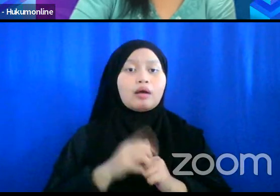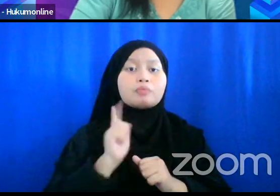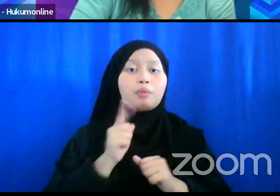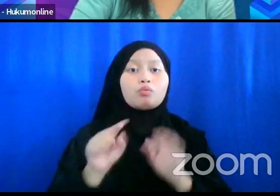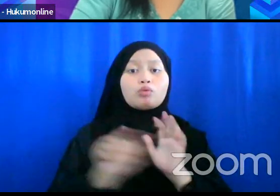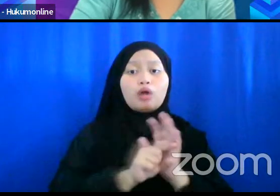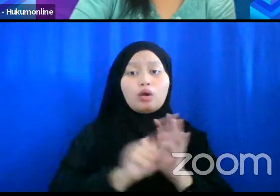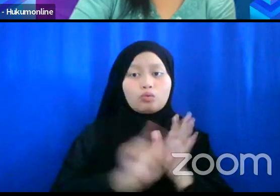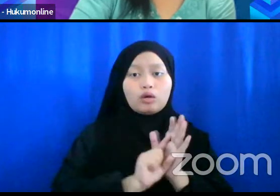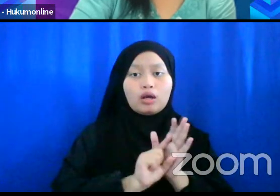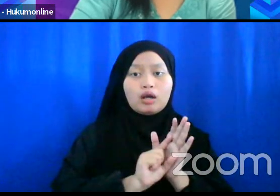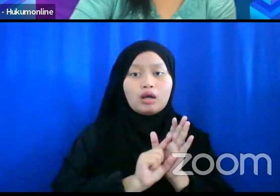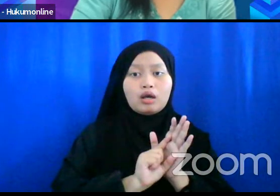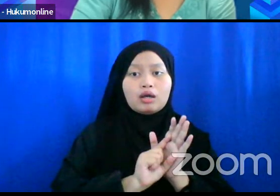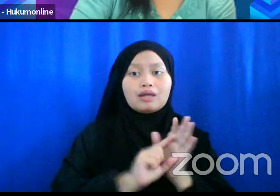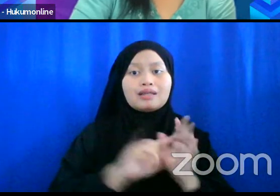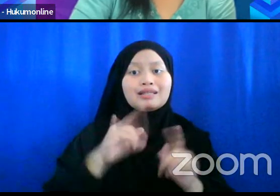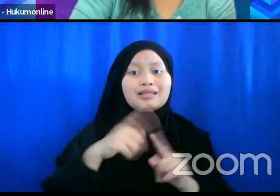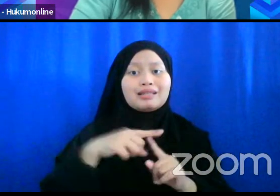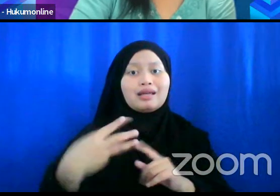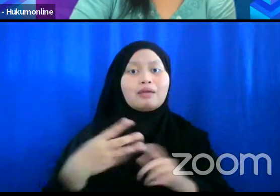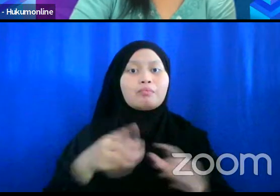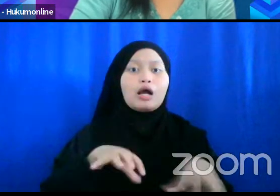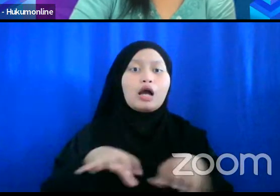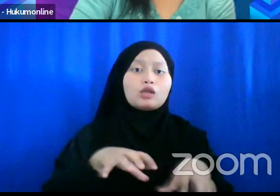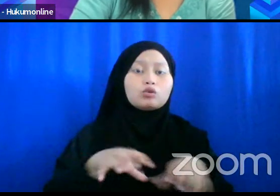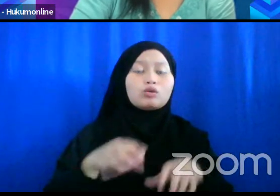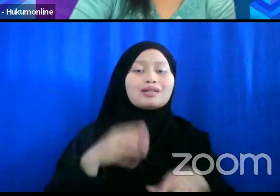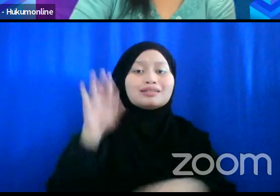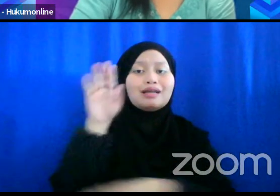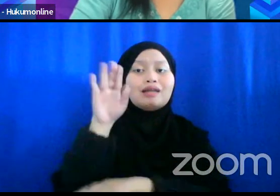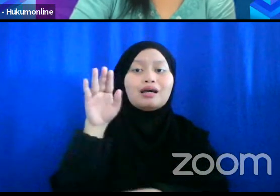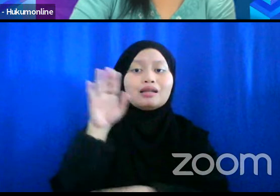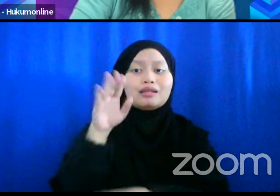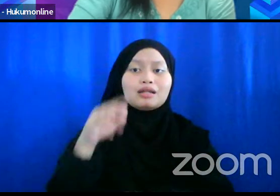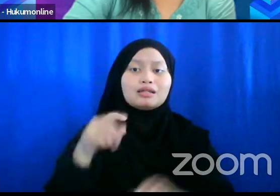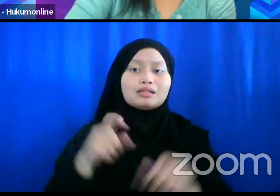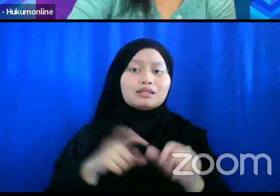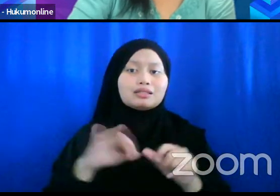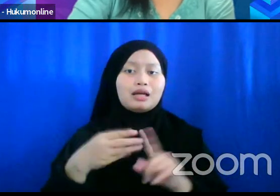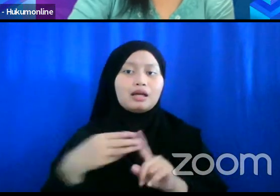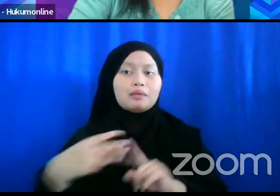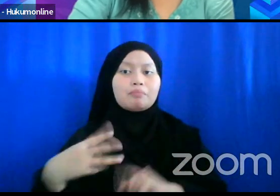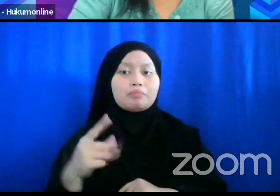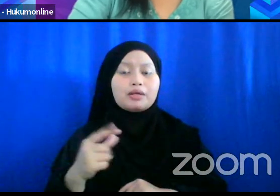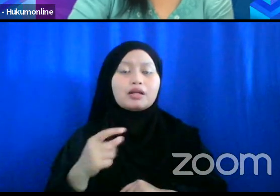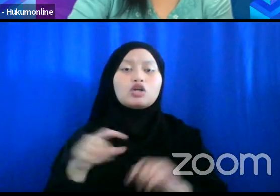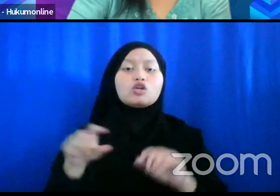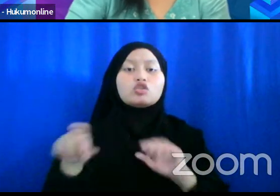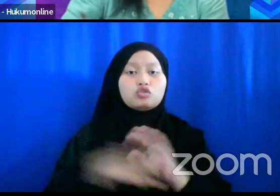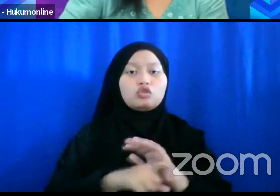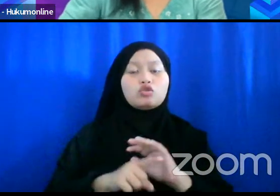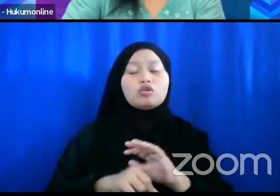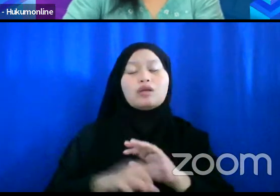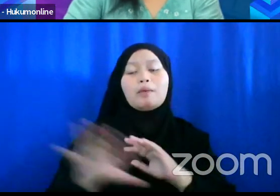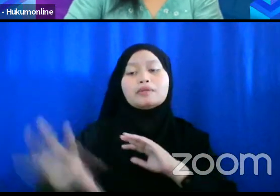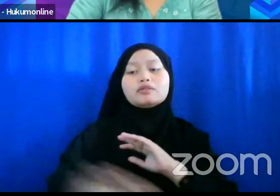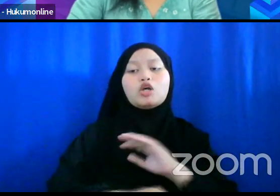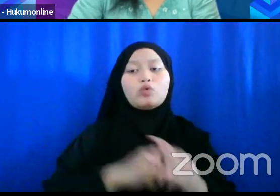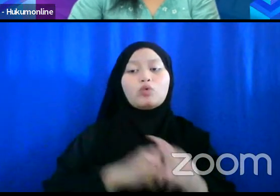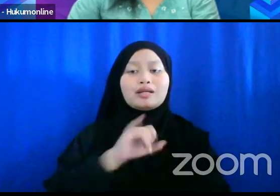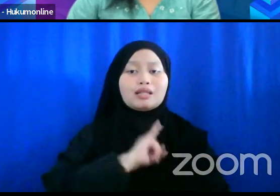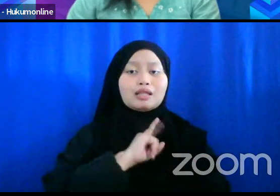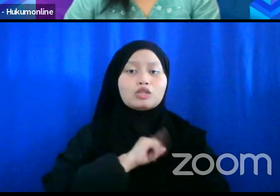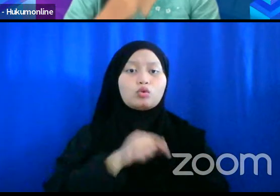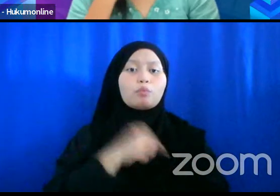beberapa kejahatan-kejahatan cyber dan salah satunya itu adalah pencurian identitas itu Desa satu perbuatan dilarang gitu Nah